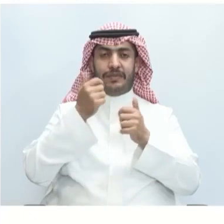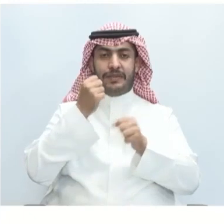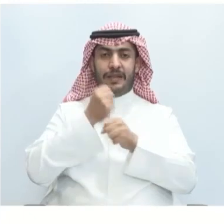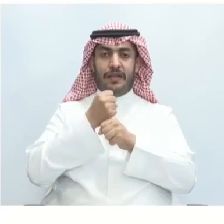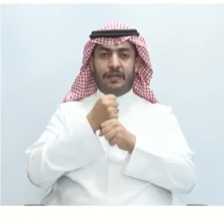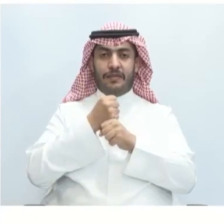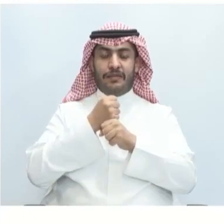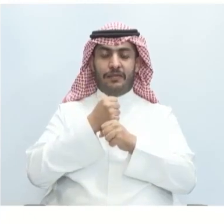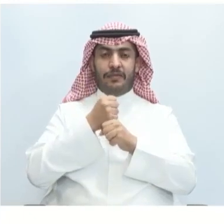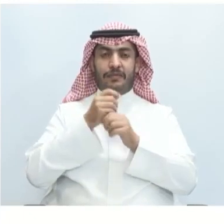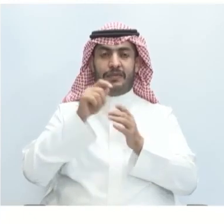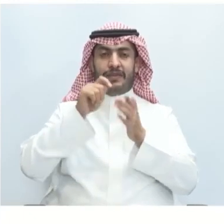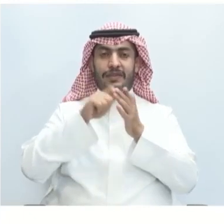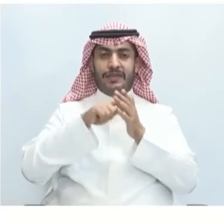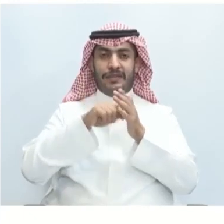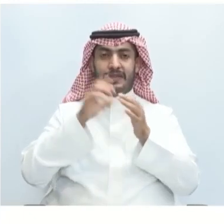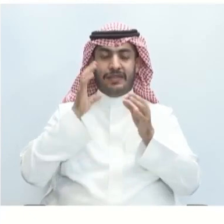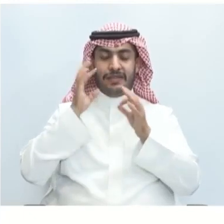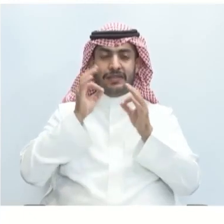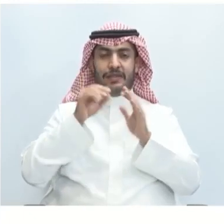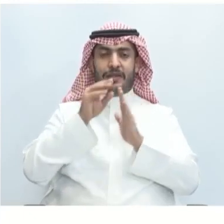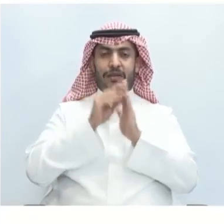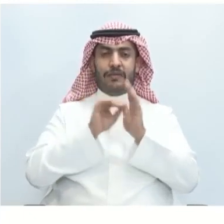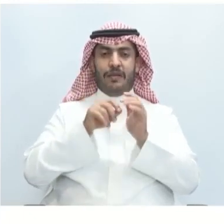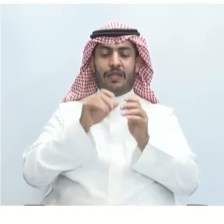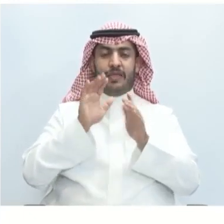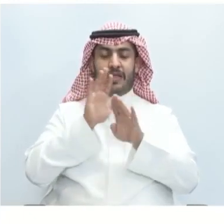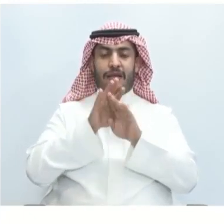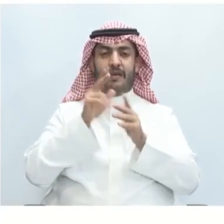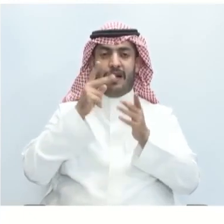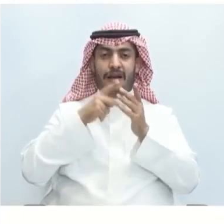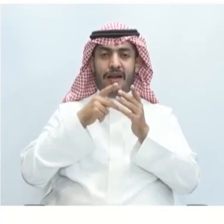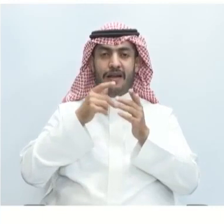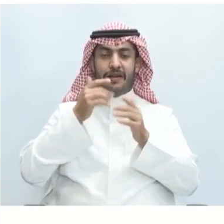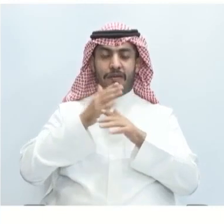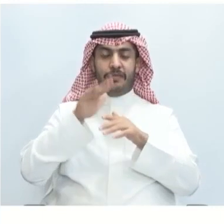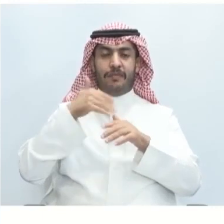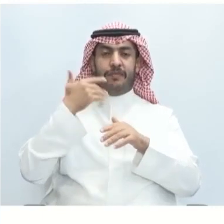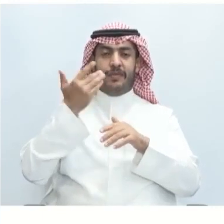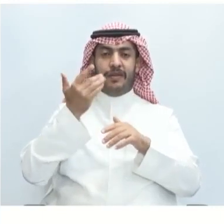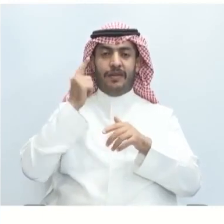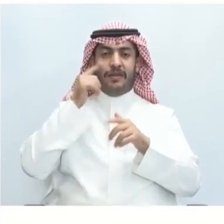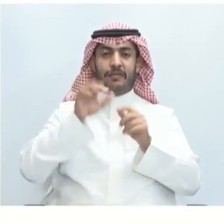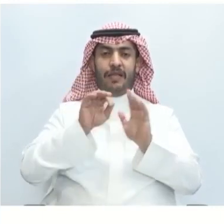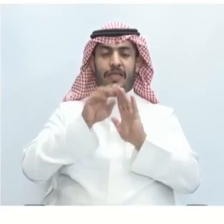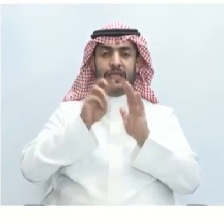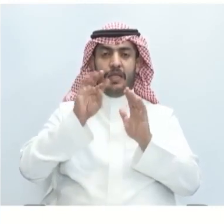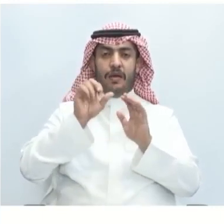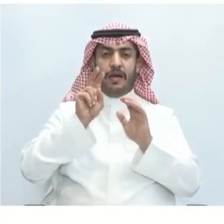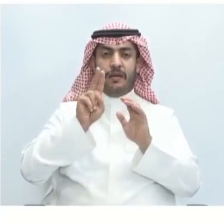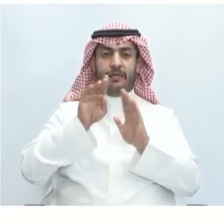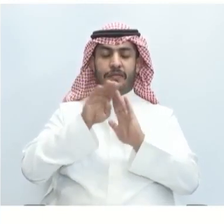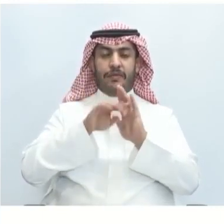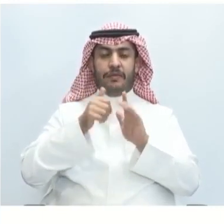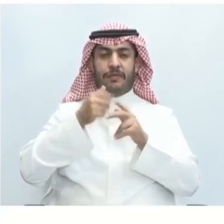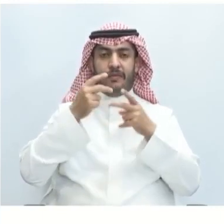تستخدمها في اعداد نموذج لدعم القرار وبالتالي سنحتاج الى هذه بعض الثوابت والقيم